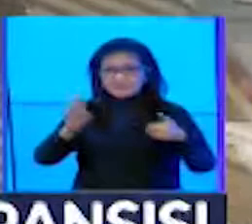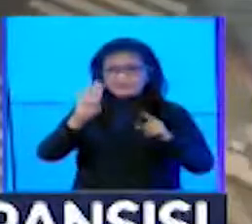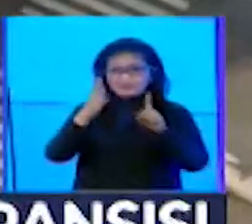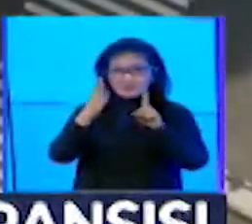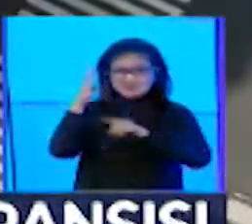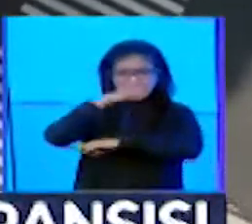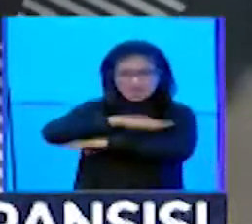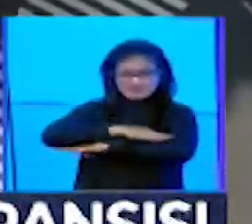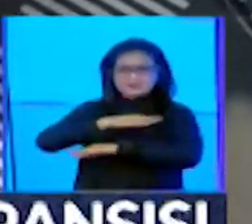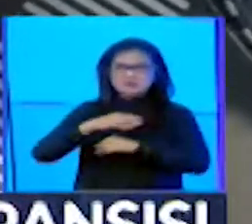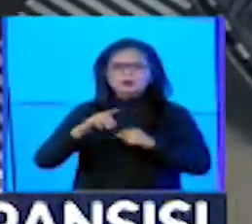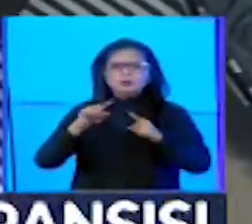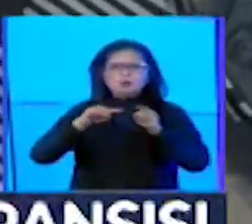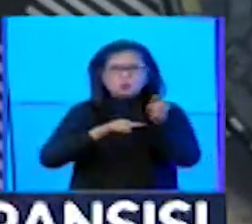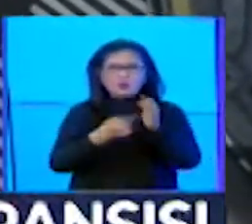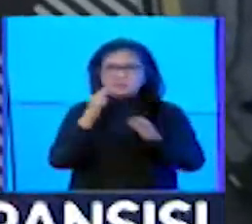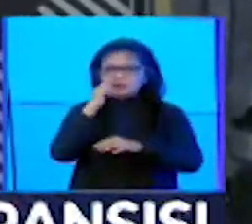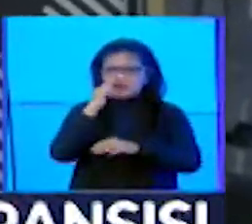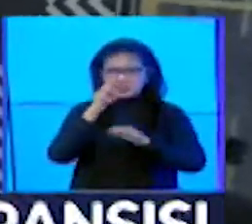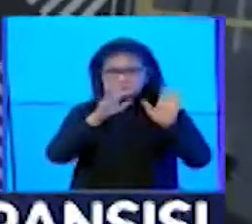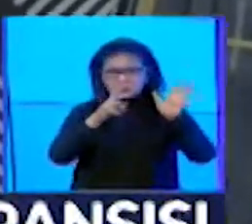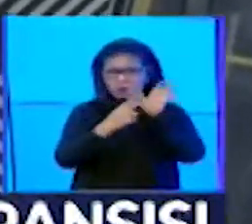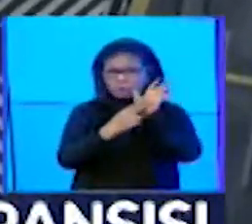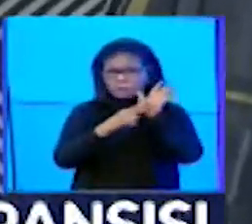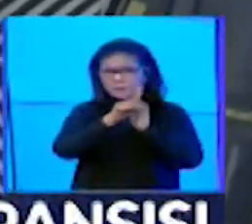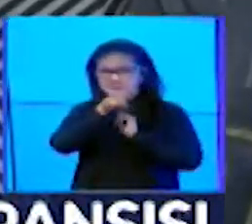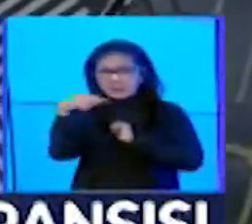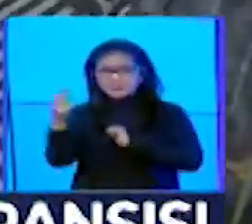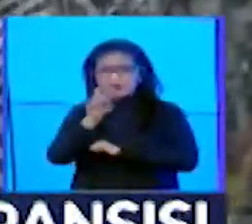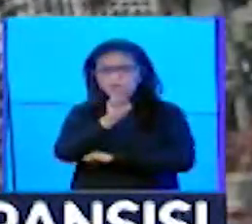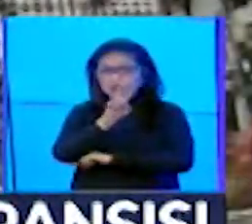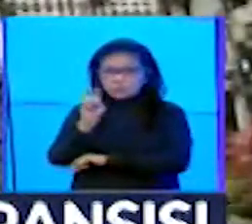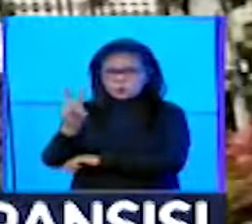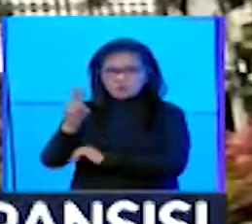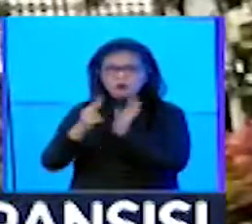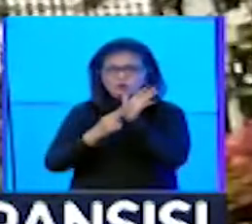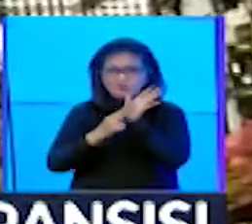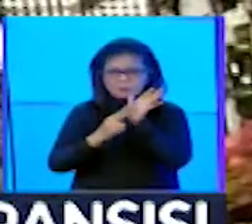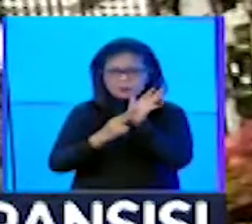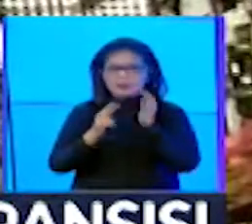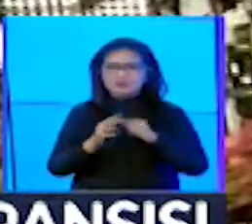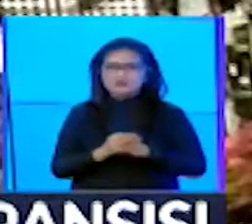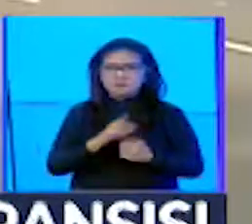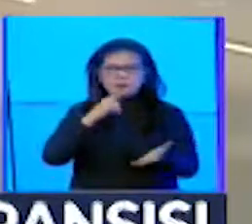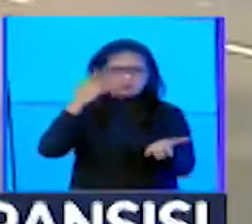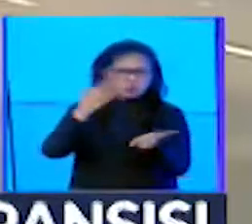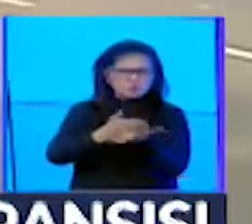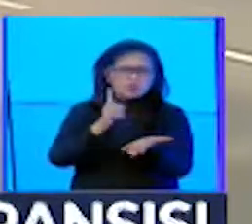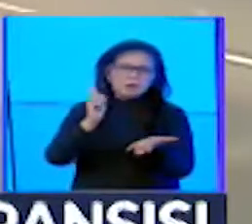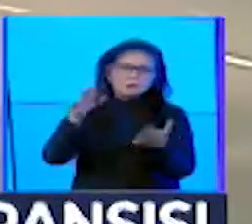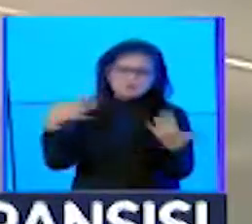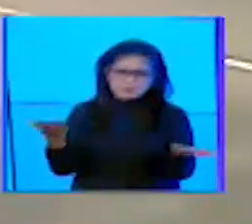terhitung mulai Senin 916 hingga 22 November mendatang keputusan ini diambil Pemprov DKI